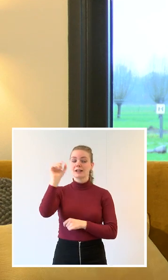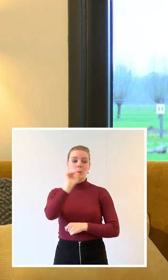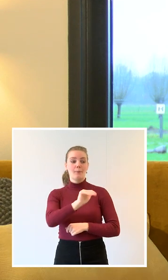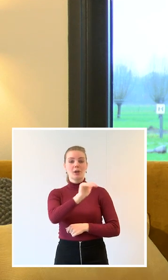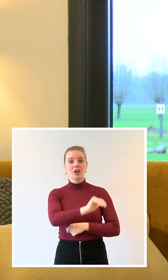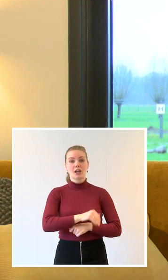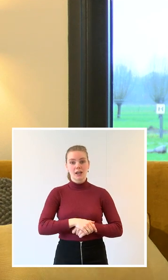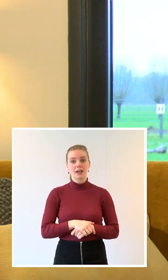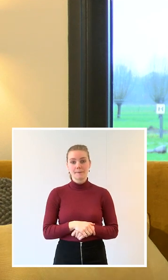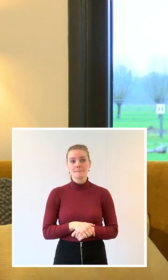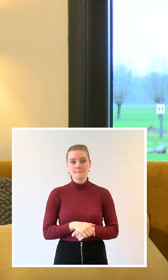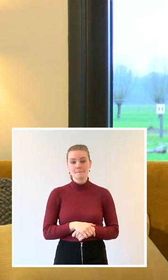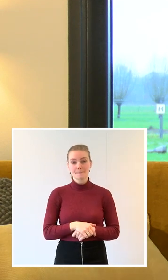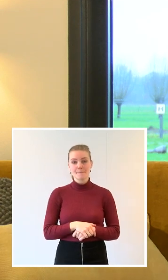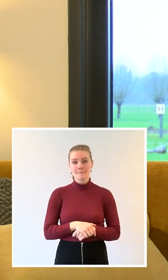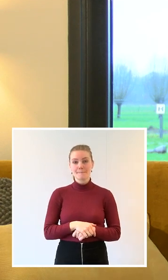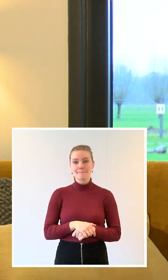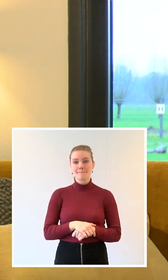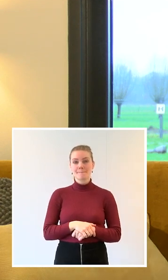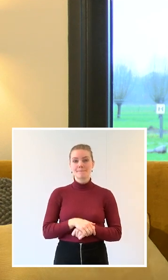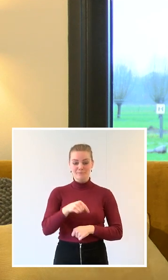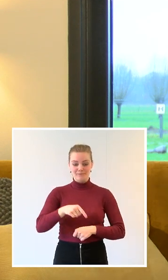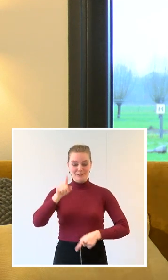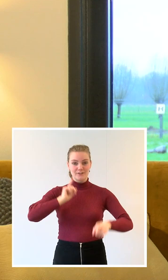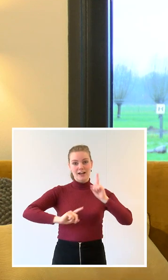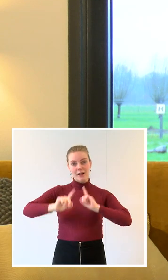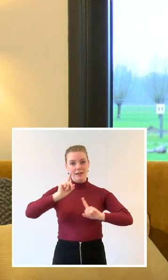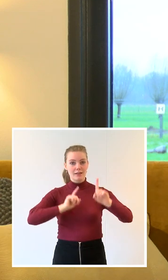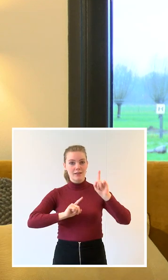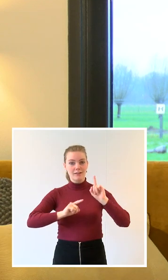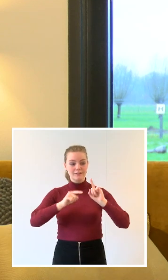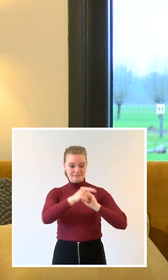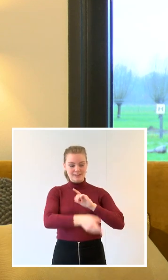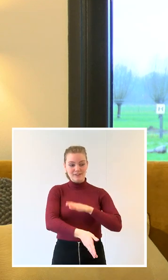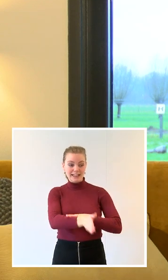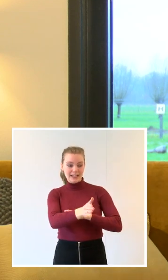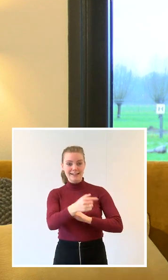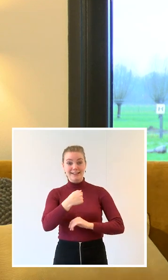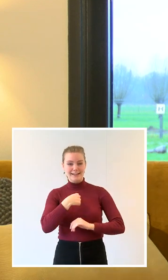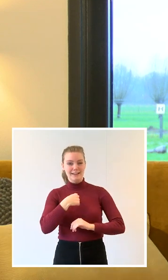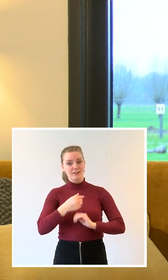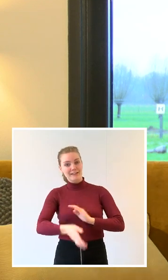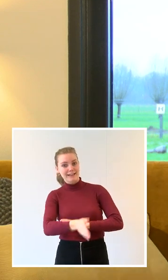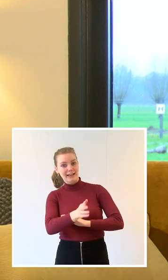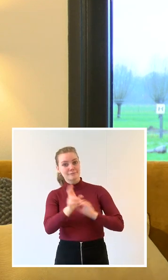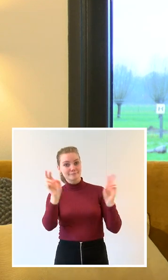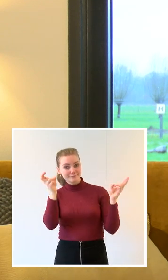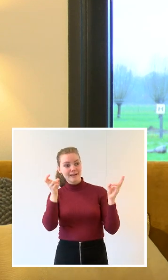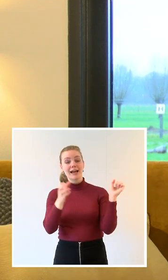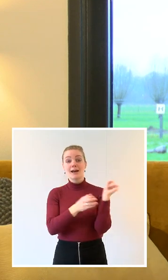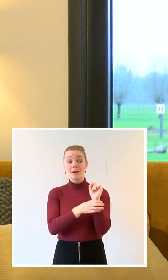Hoe je aankijkt tegen dit verhaal en tegen dit vertrek, tegen dit ik vertrek van Abraham, hangt af van verschillende